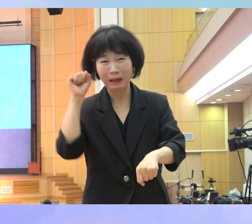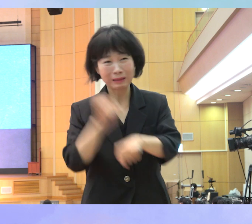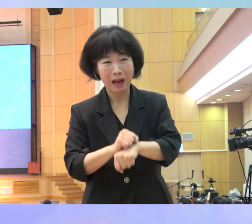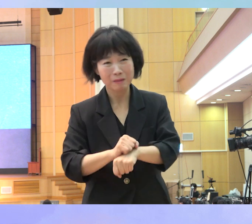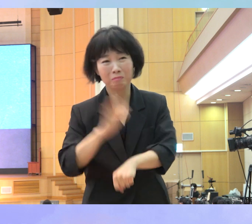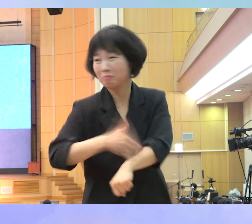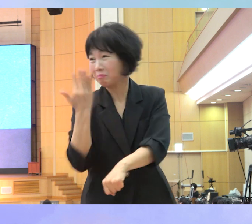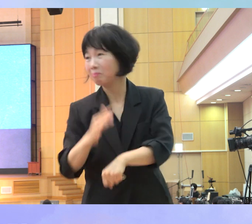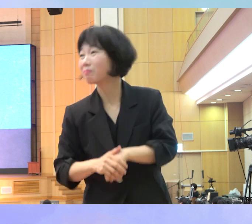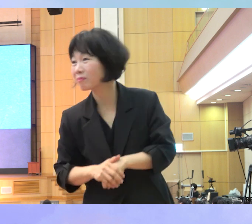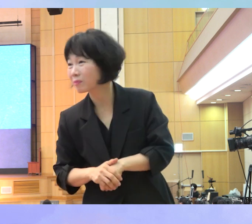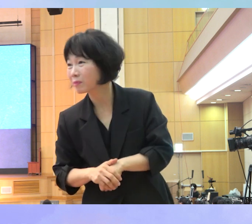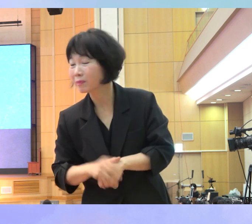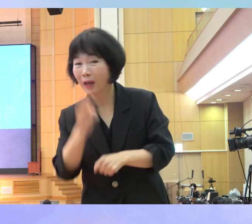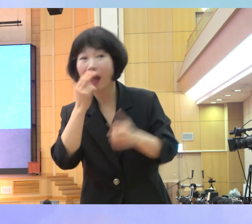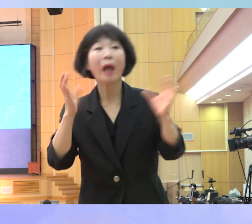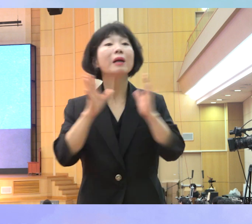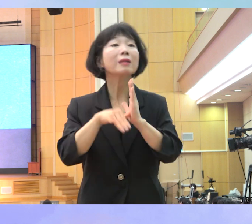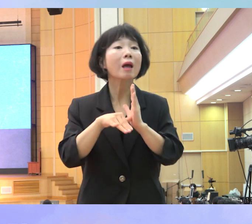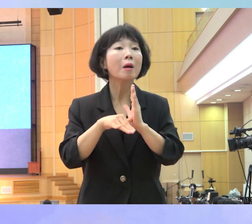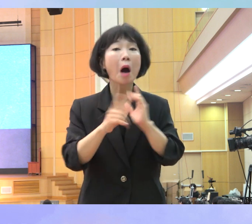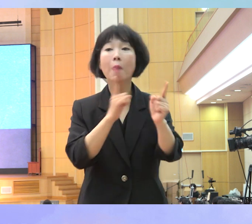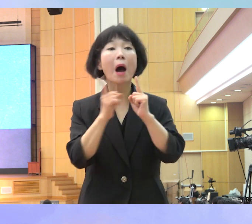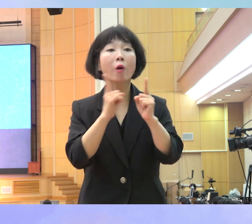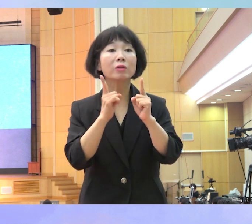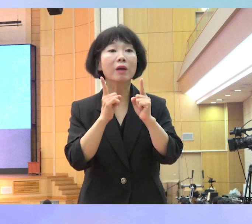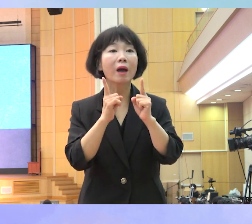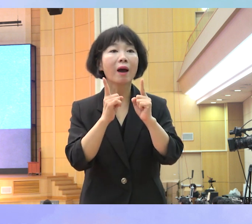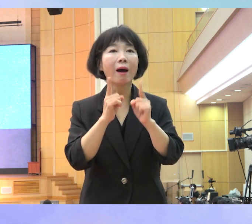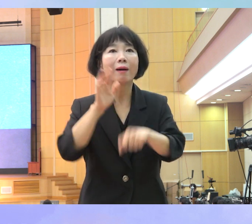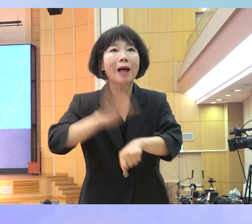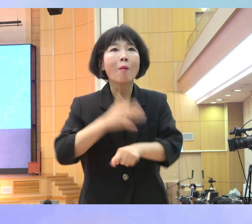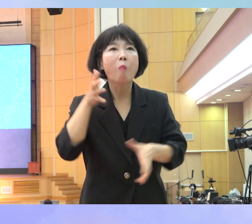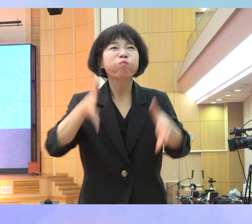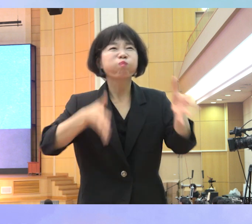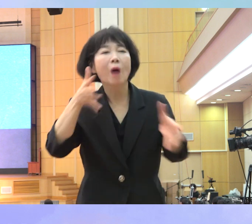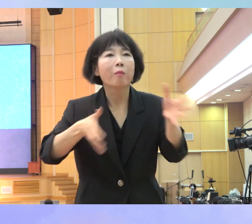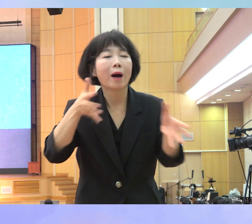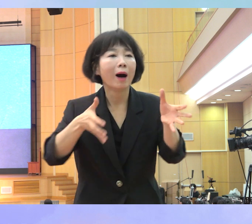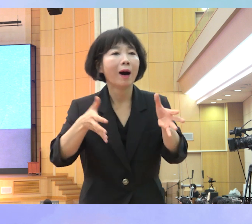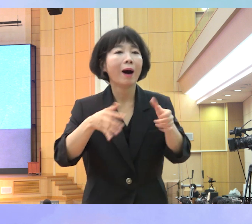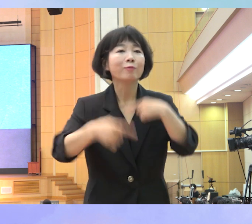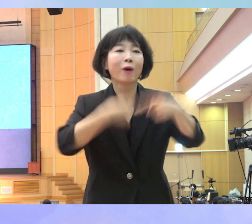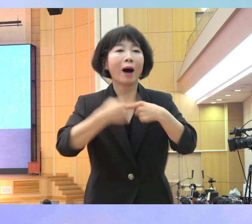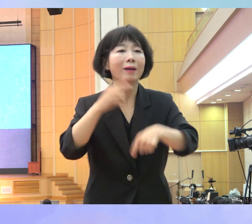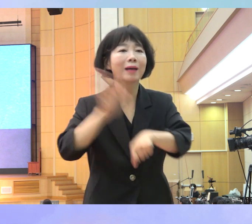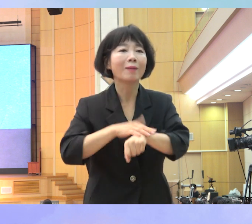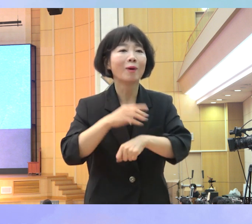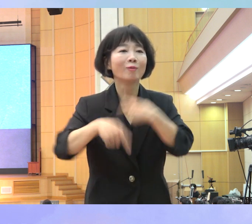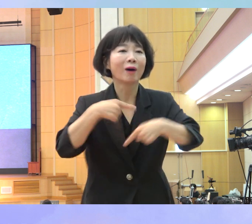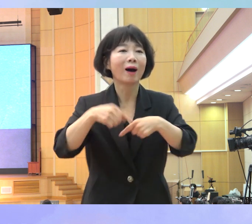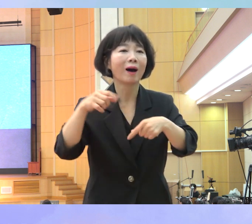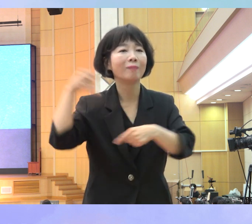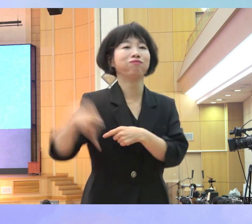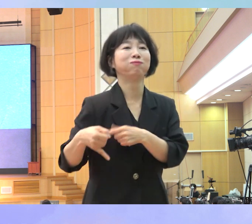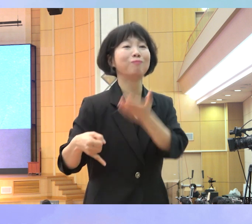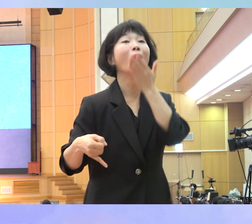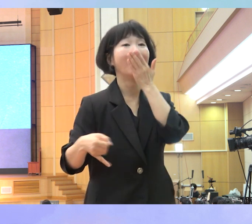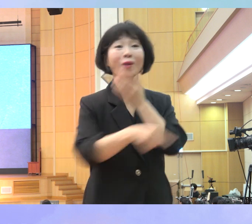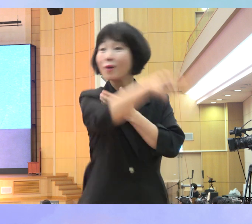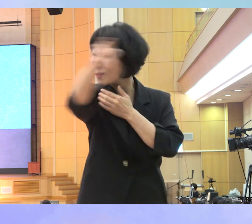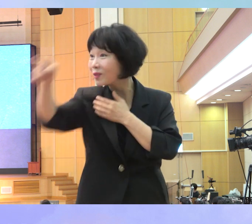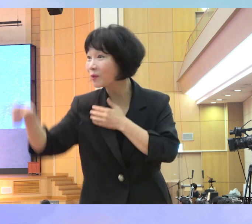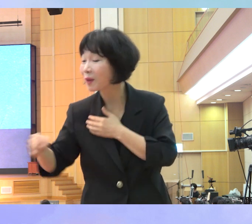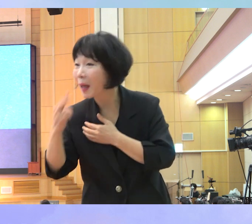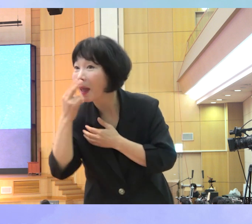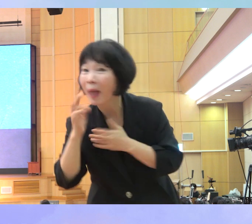수 없고 한정된 표현으로밖에 할 수 없고, 그죠? 어린아이처럼 말을 하잖아요. 그래서 여러분이 혹시 누구랑 전화를